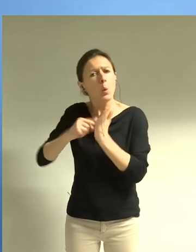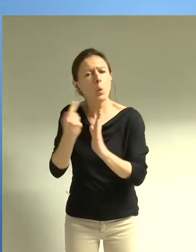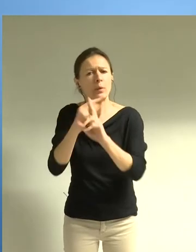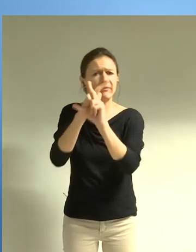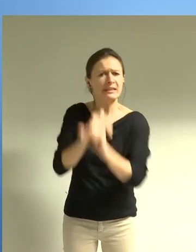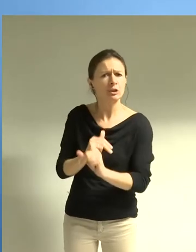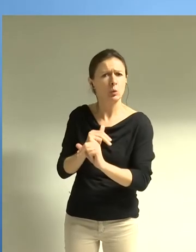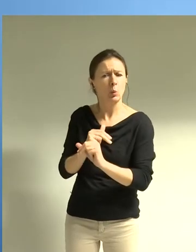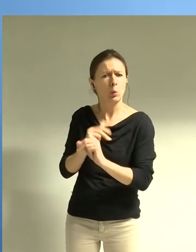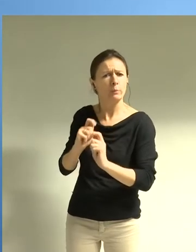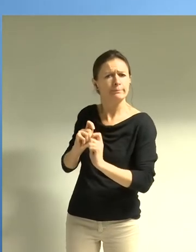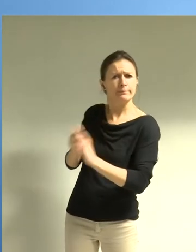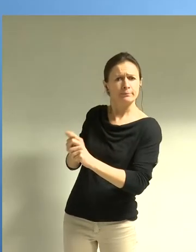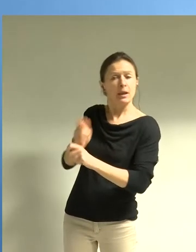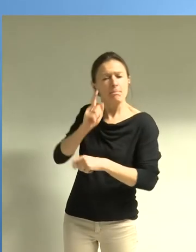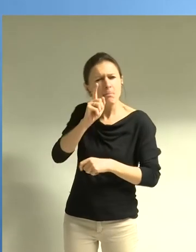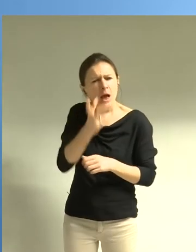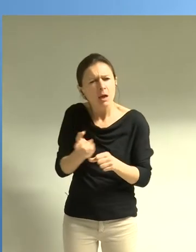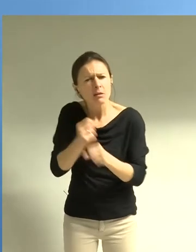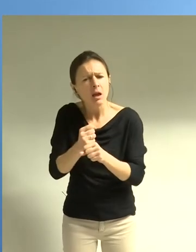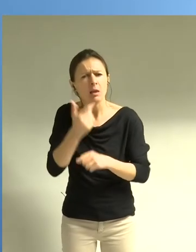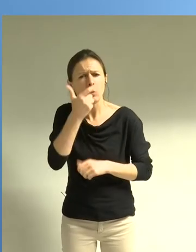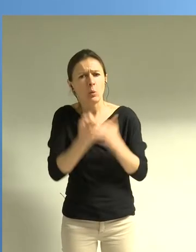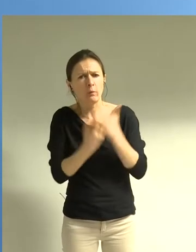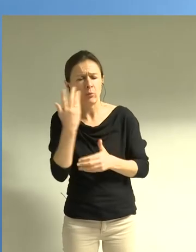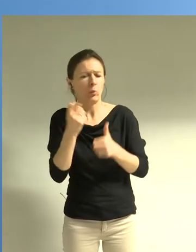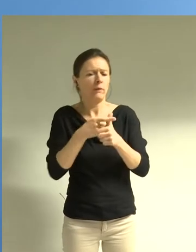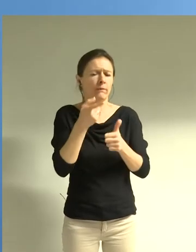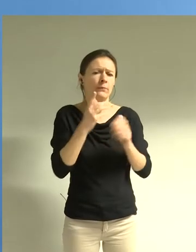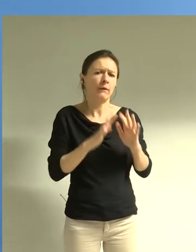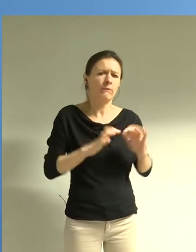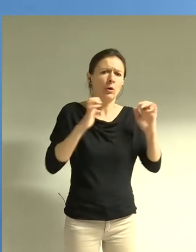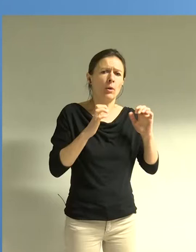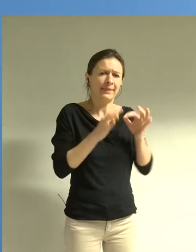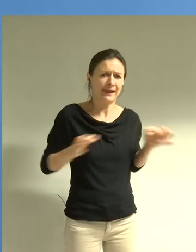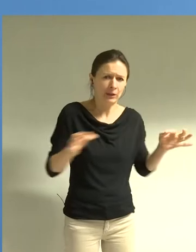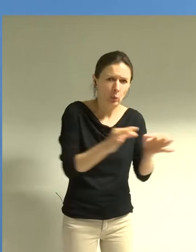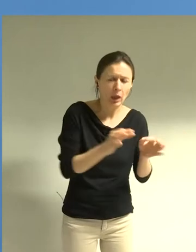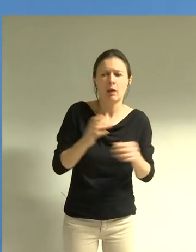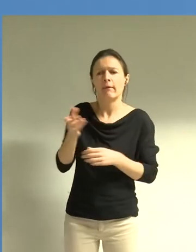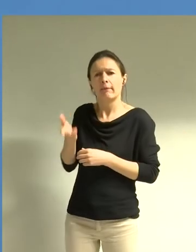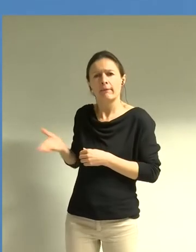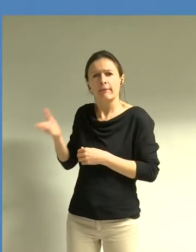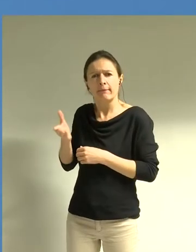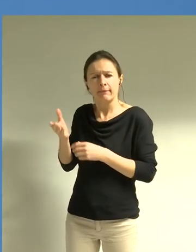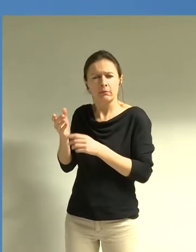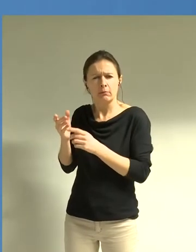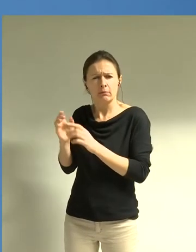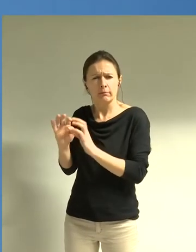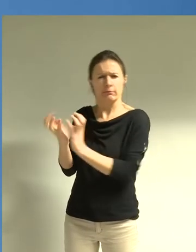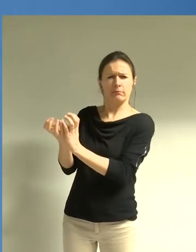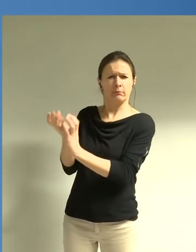instances les forums de territoire et les groupes thématiques que viennent faire ces deux instances dans une